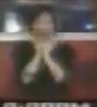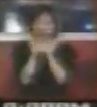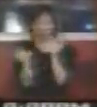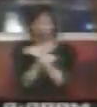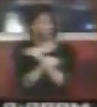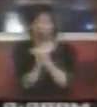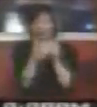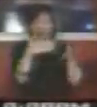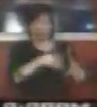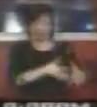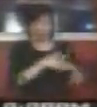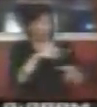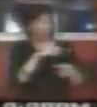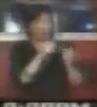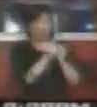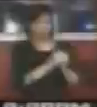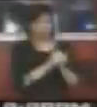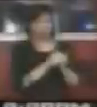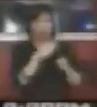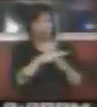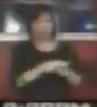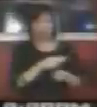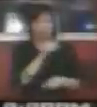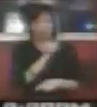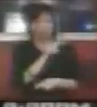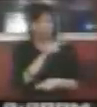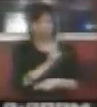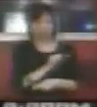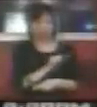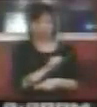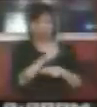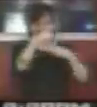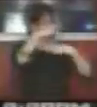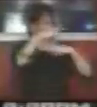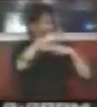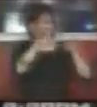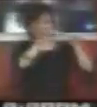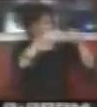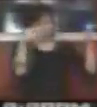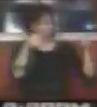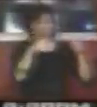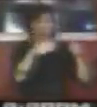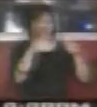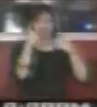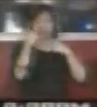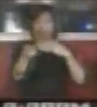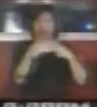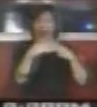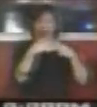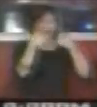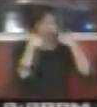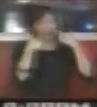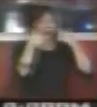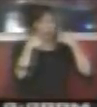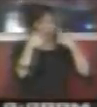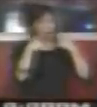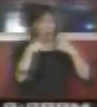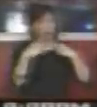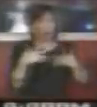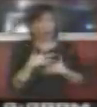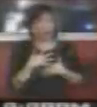Naiwan naman ang kanilang nanay na si alias Ana. Mula sa bintana, makikita si Ana na umiiyak sa takot. Ayon sa Caloocan